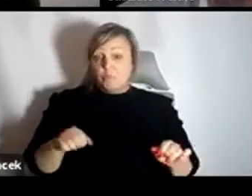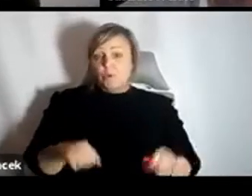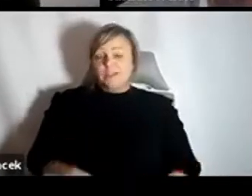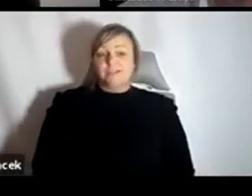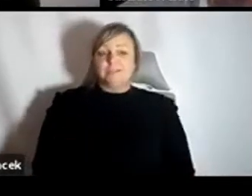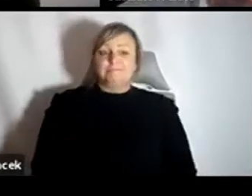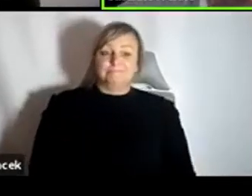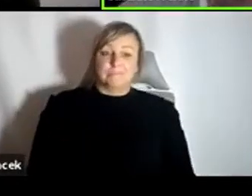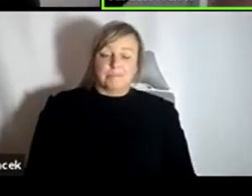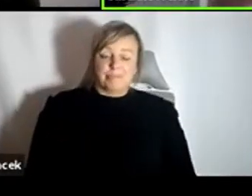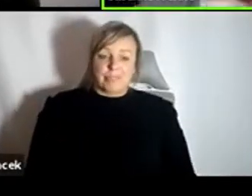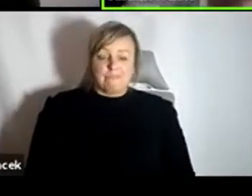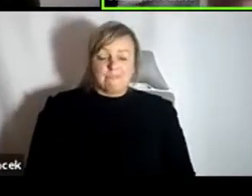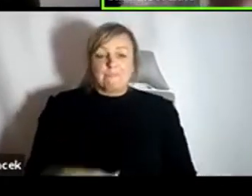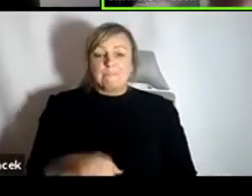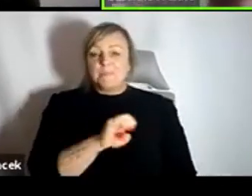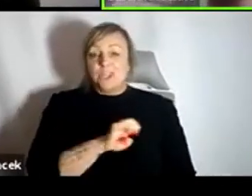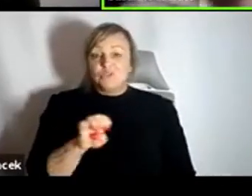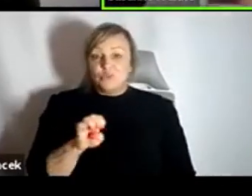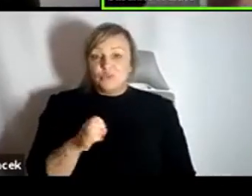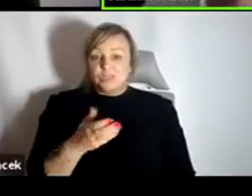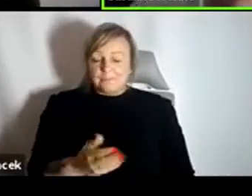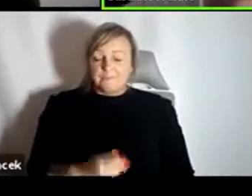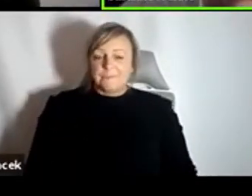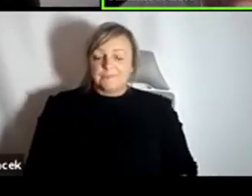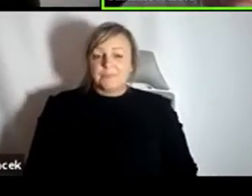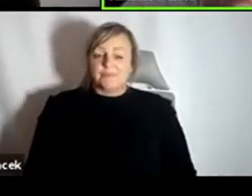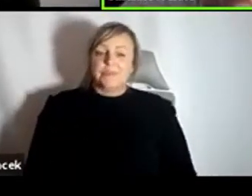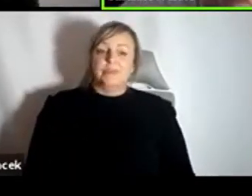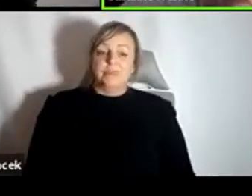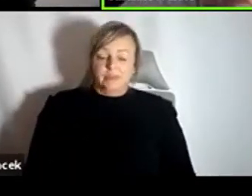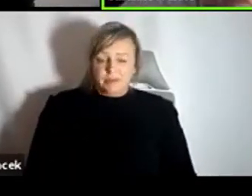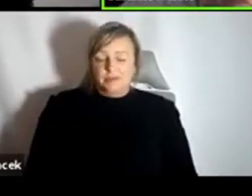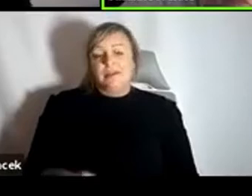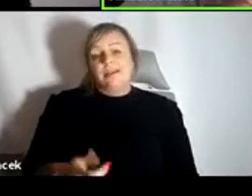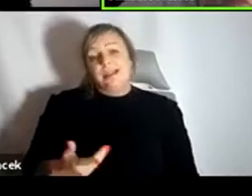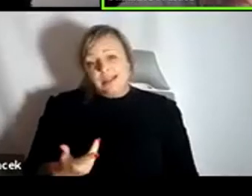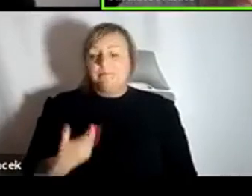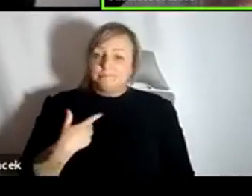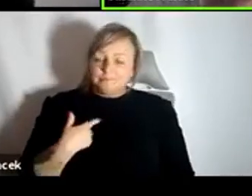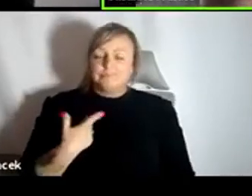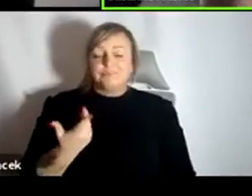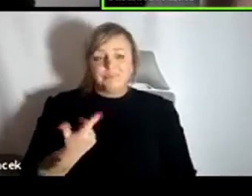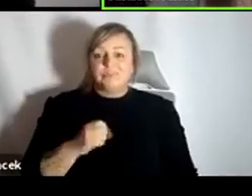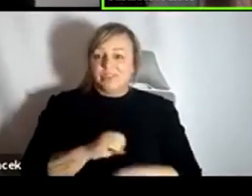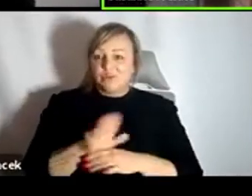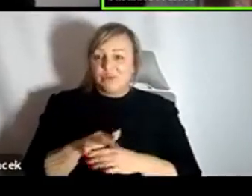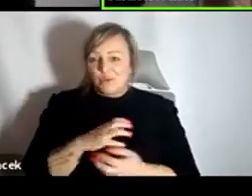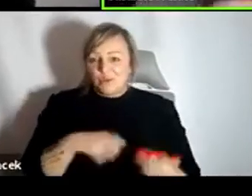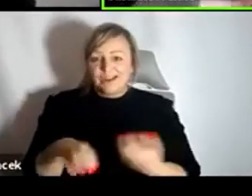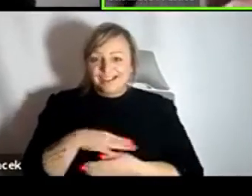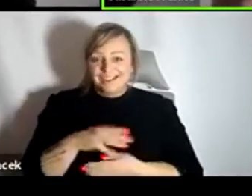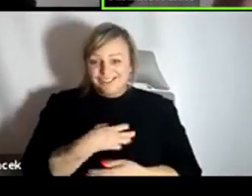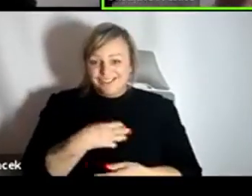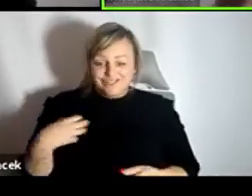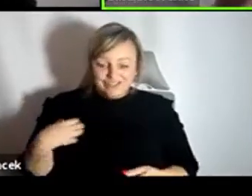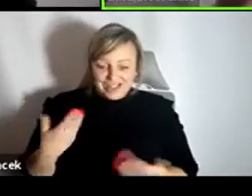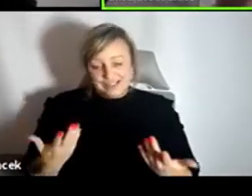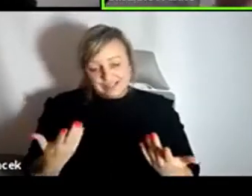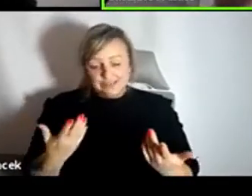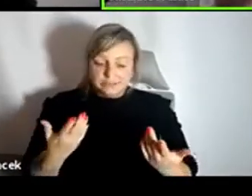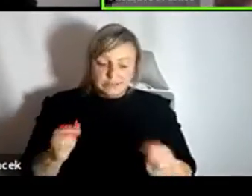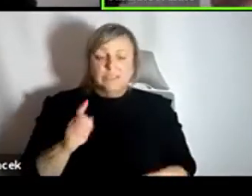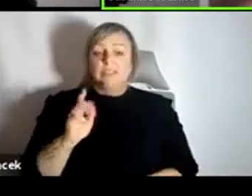Susanne? Jetzt bin ich schon wieder in der fiesen Schalke-Grätsche. Ein Nachtrag noch